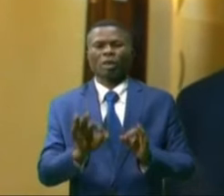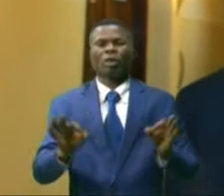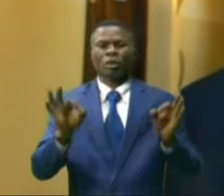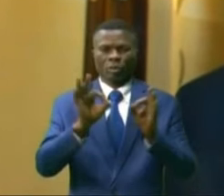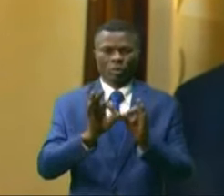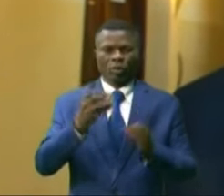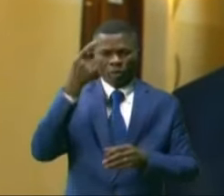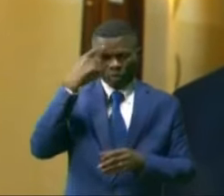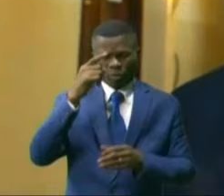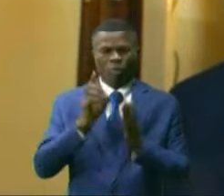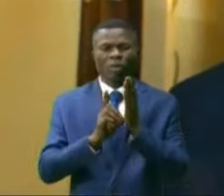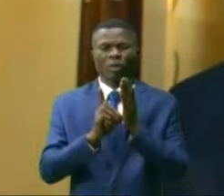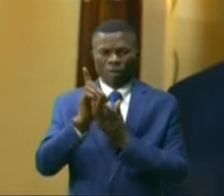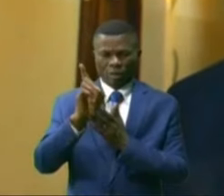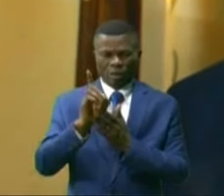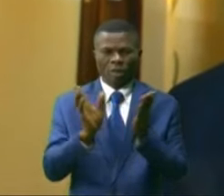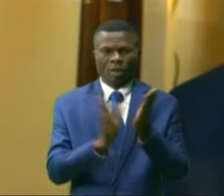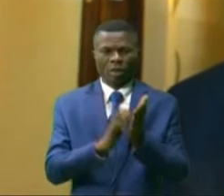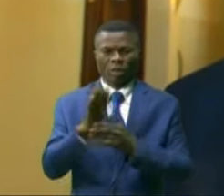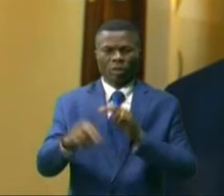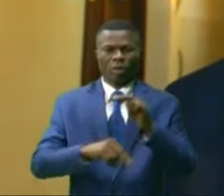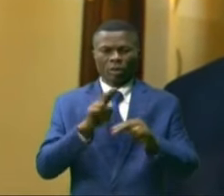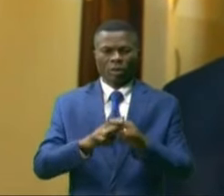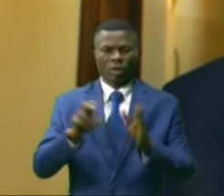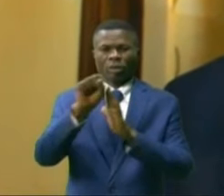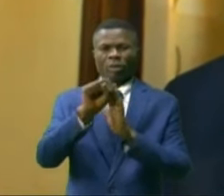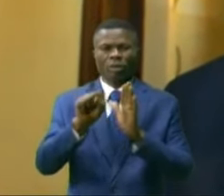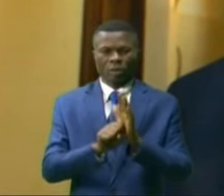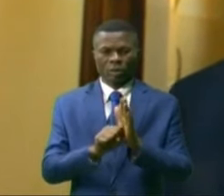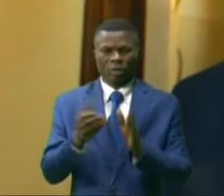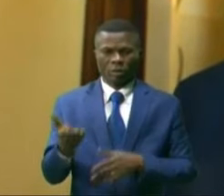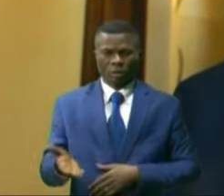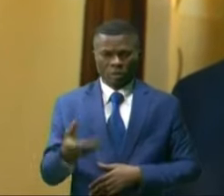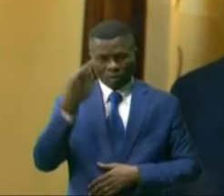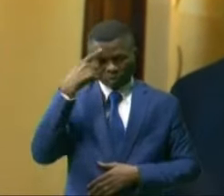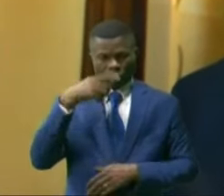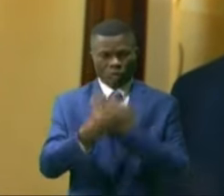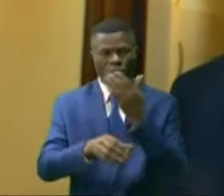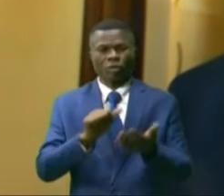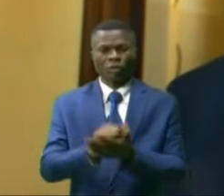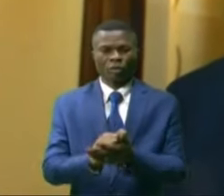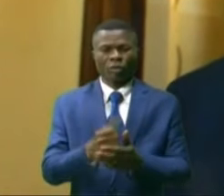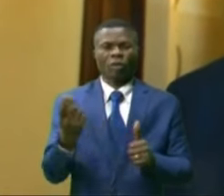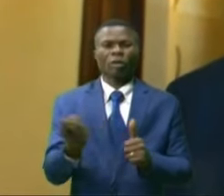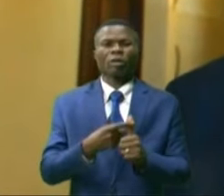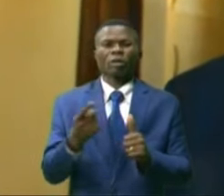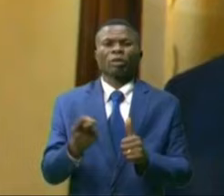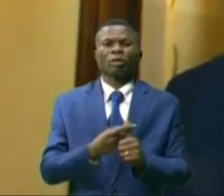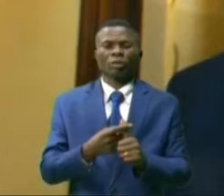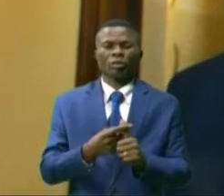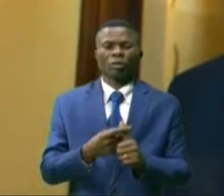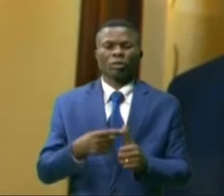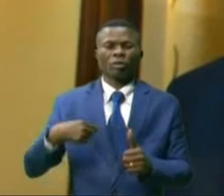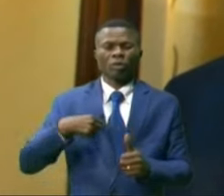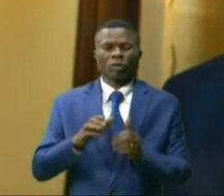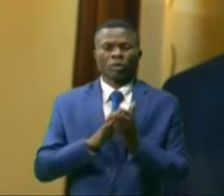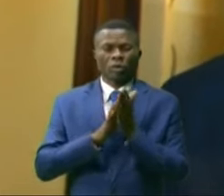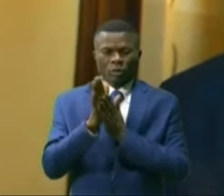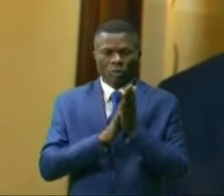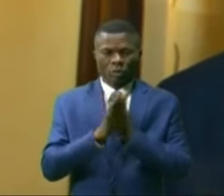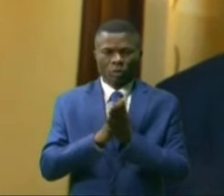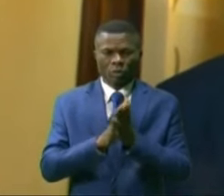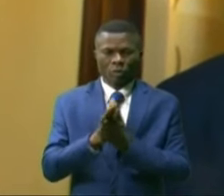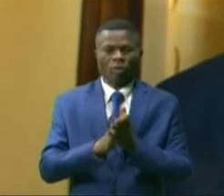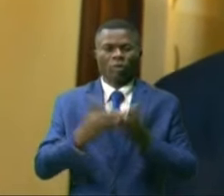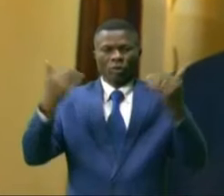pour redresser l'Institut national de la statistique. Et pour le faire, nous allons nous appuyer sur notre